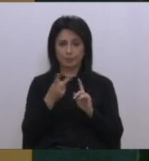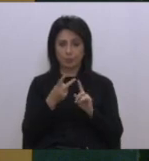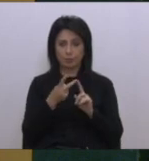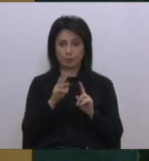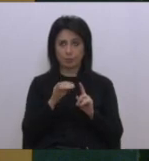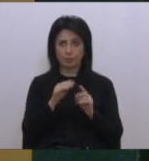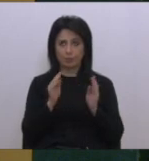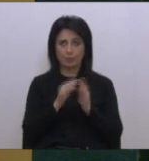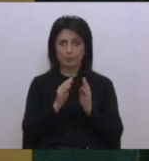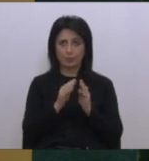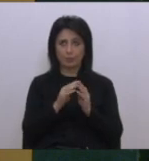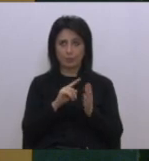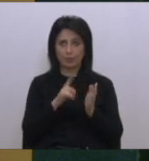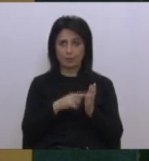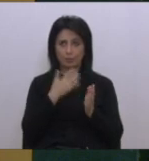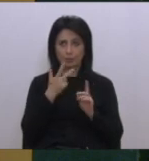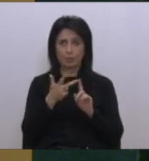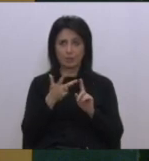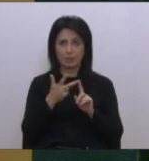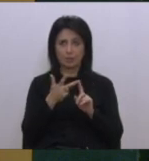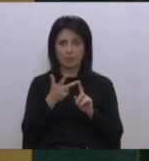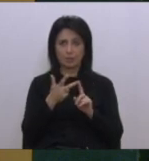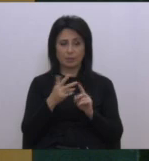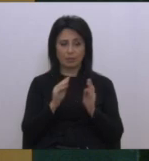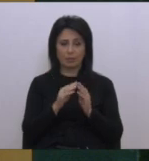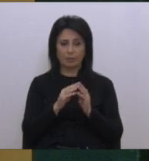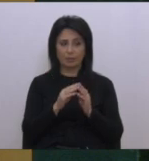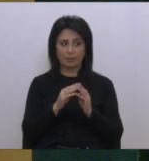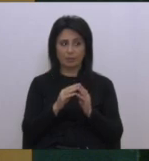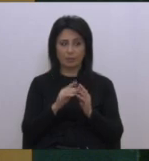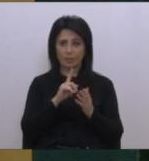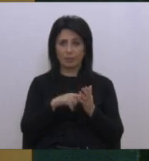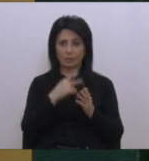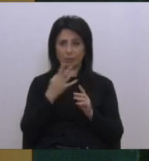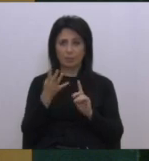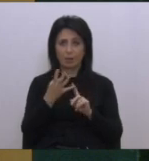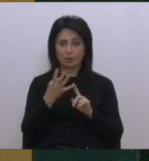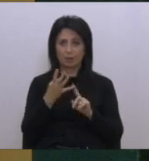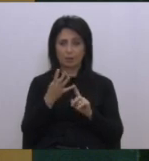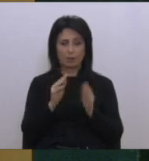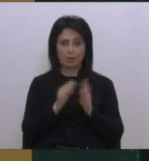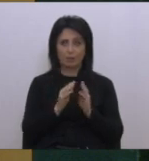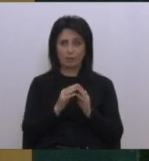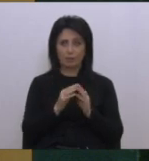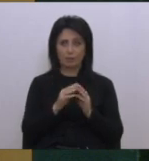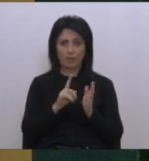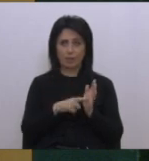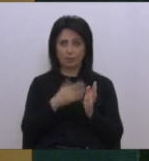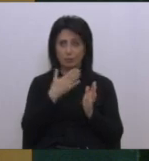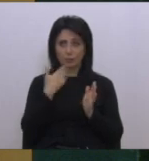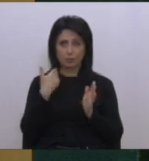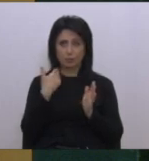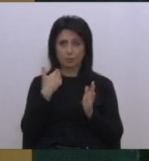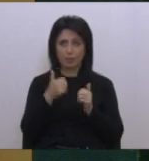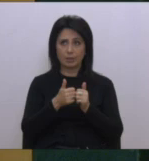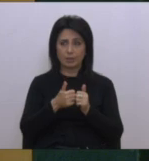mukhshi? Ar aris tsuleba. Kitkhvebi ar aris mesame mukhshi? Ar aris tsuleba. Kitkhvebi ar aris meotkhe mukhshi? Ar aris tsuleba. Kitkhvebi ar